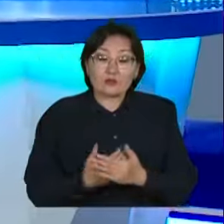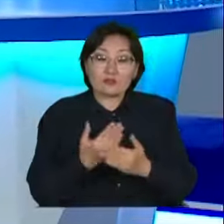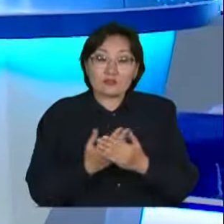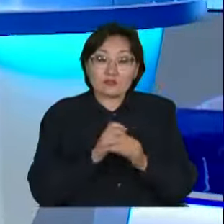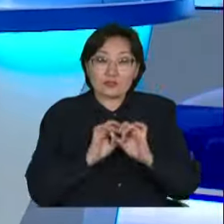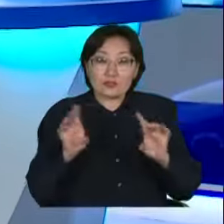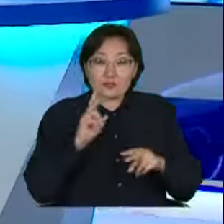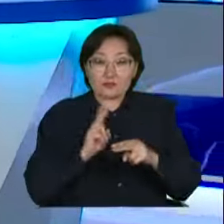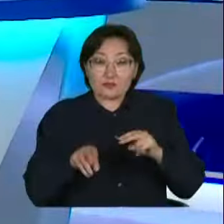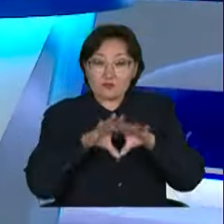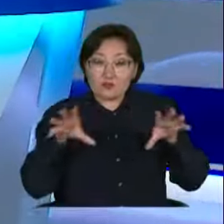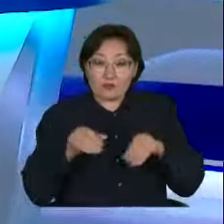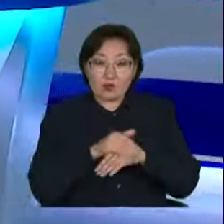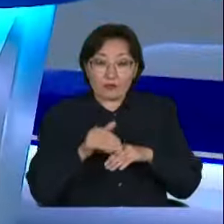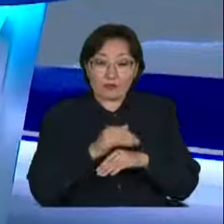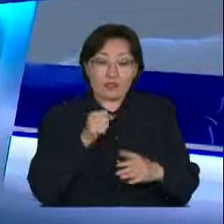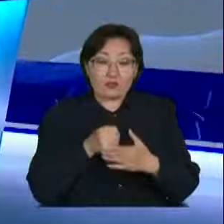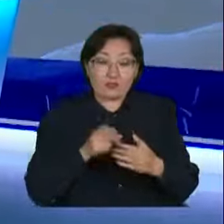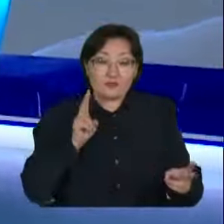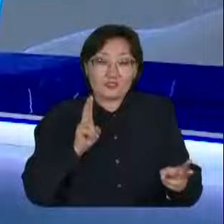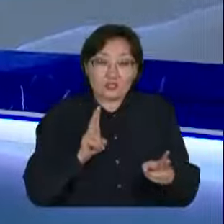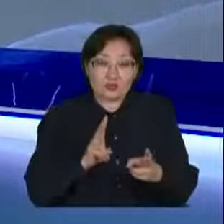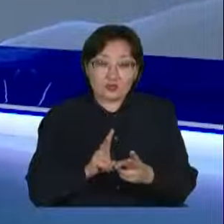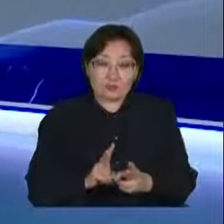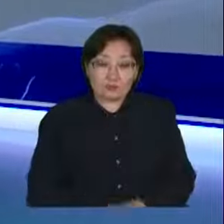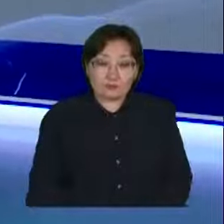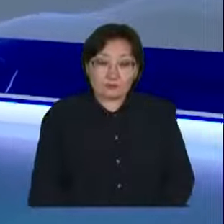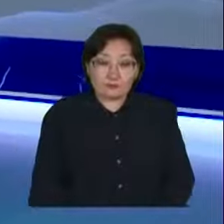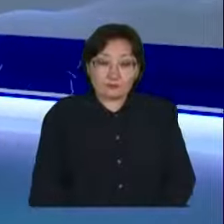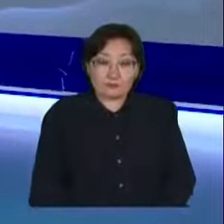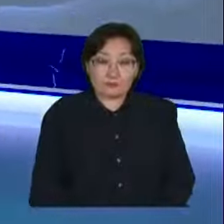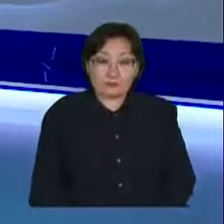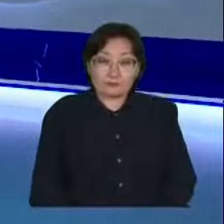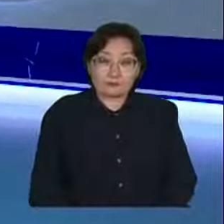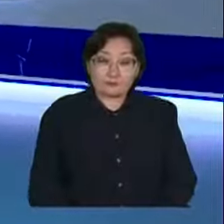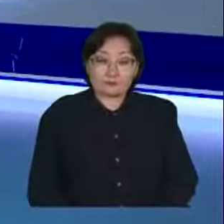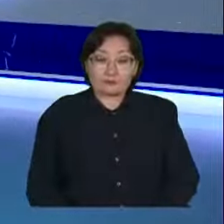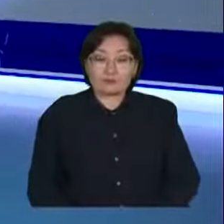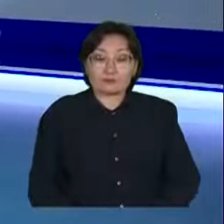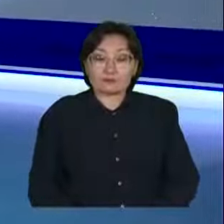информация к данному часу. Более подробно о событиях дня смотрите в 19:30. Оставайтесь с нами.